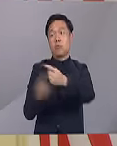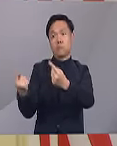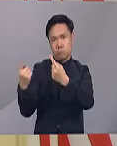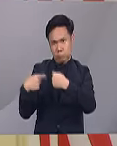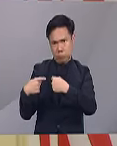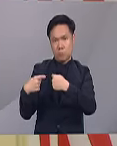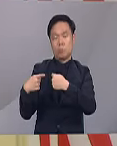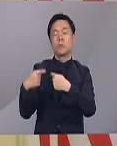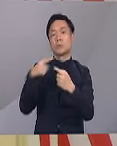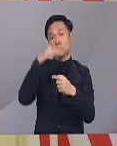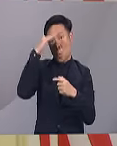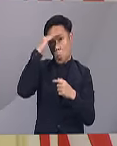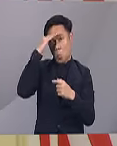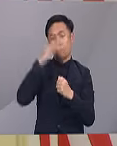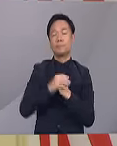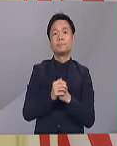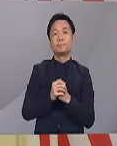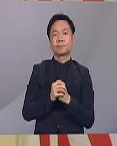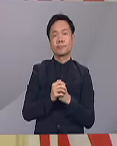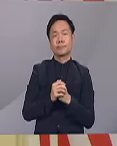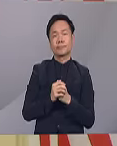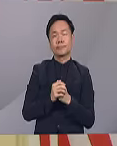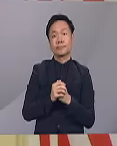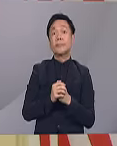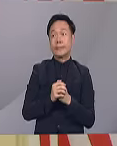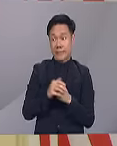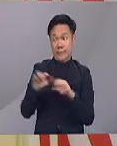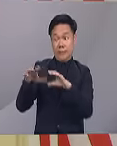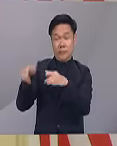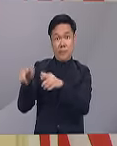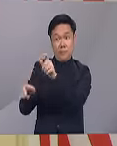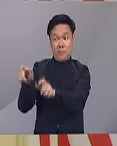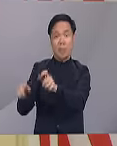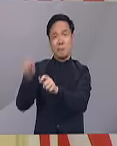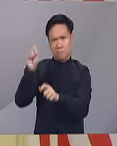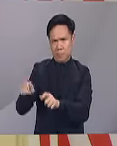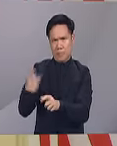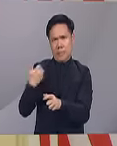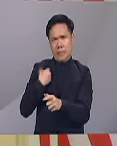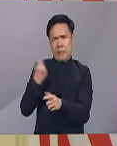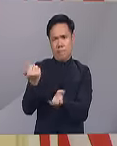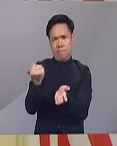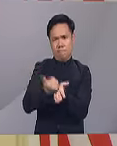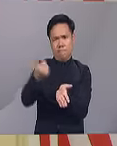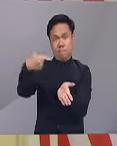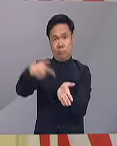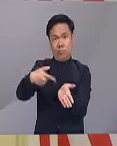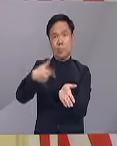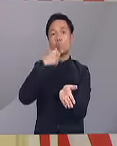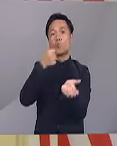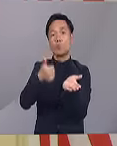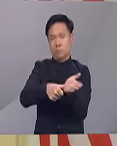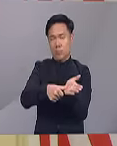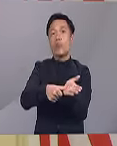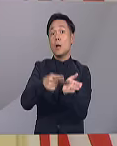Singapura ke Johor Bahru, dan mereka perlu mendapatkan permit ataupun kebenaran masuk